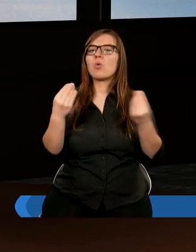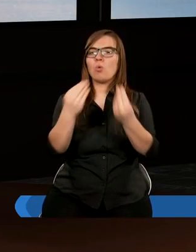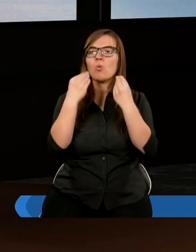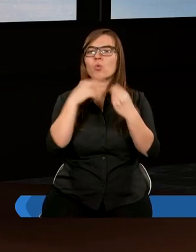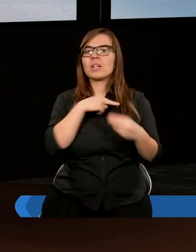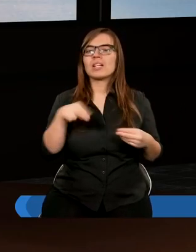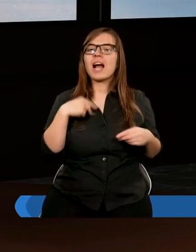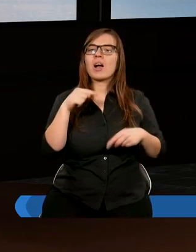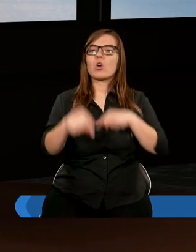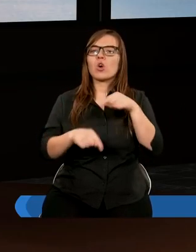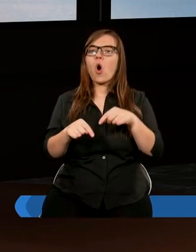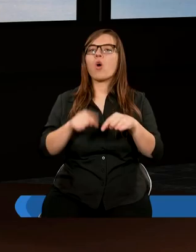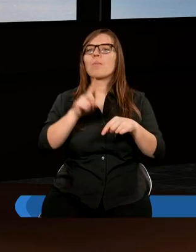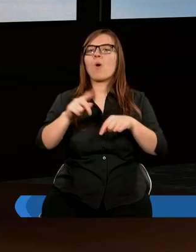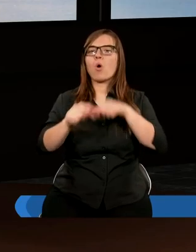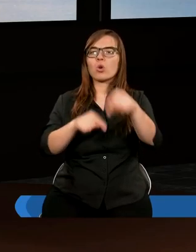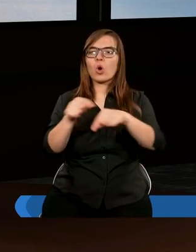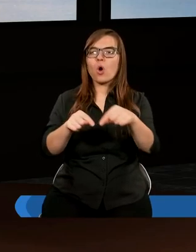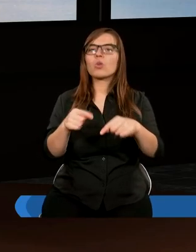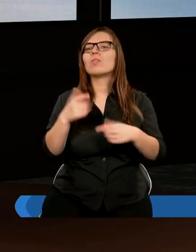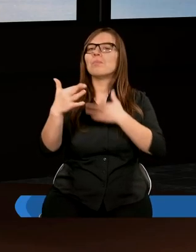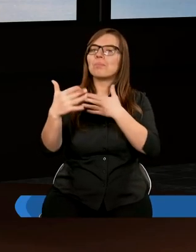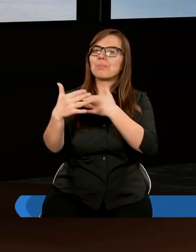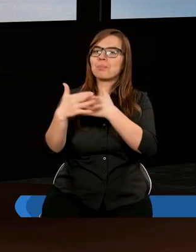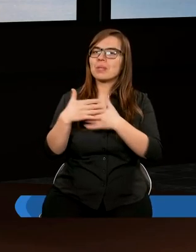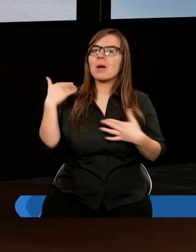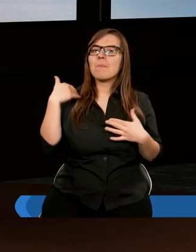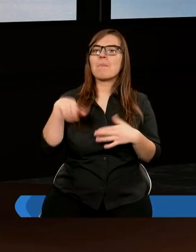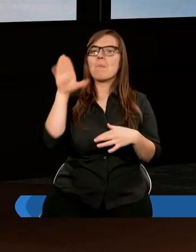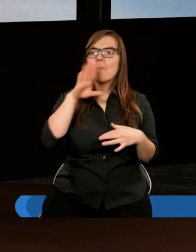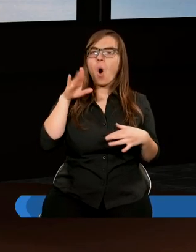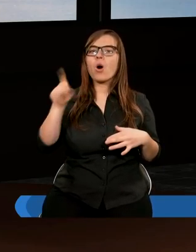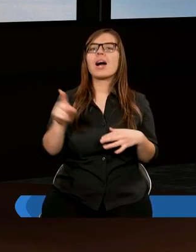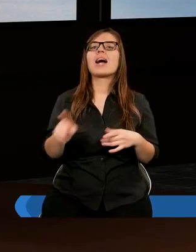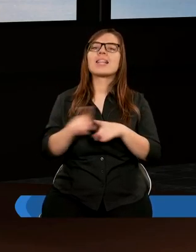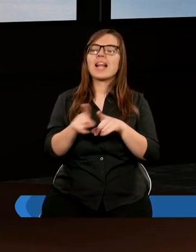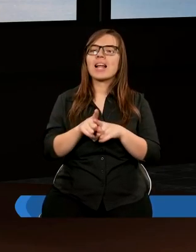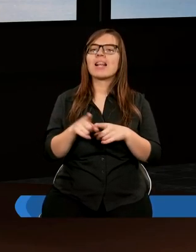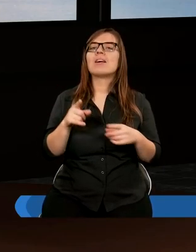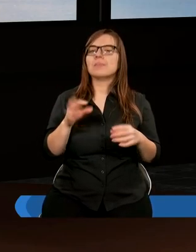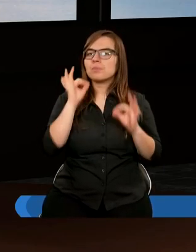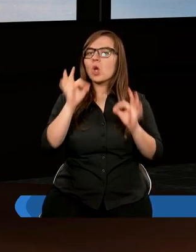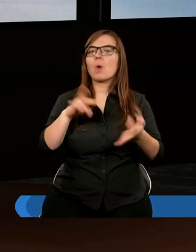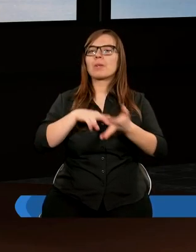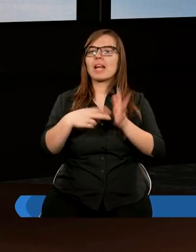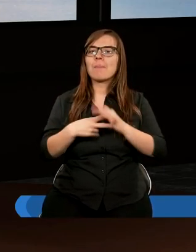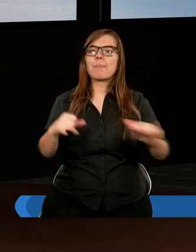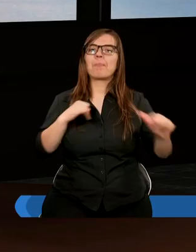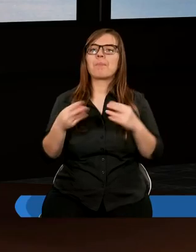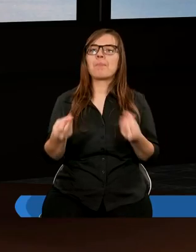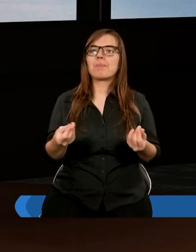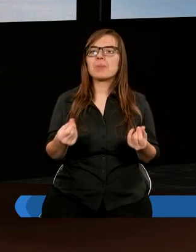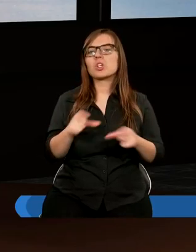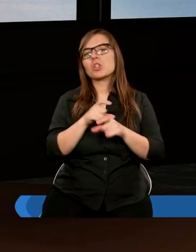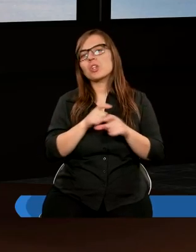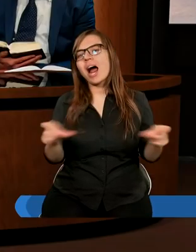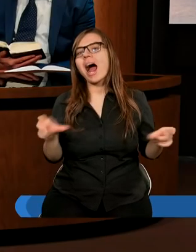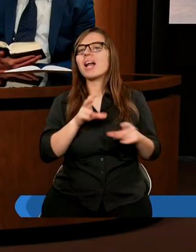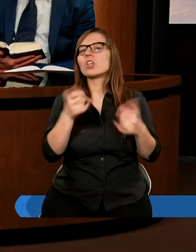uczy nas krok po kroku coraz bliżej być Boga, tak samo w dysponowaniu pieniędzmi, czasu,